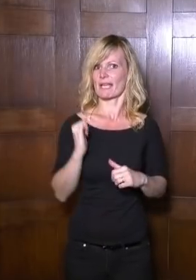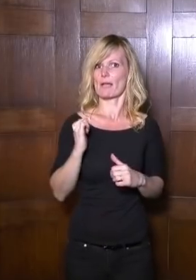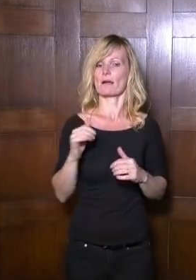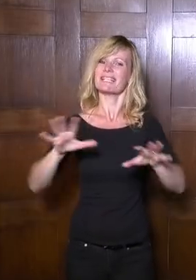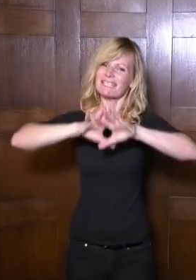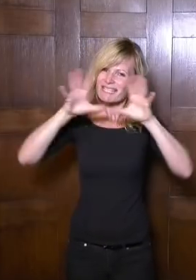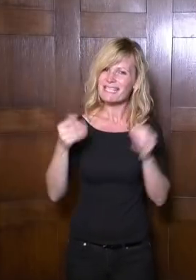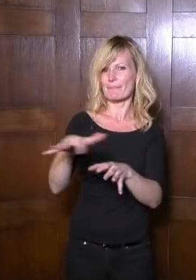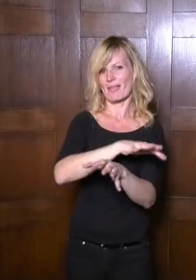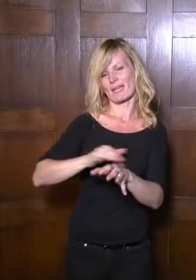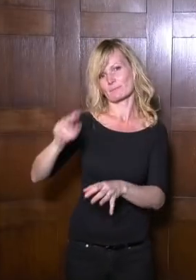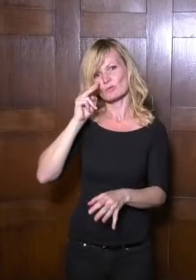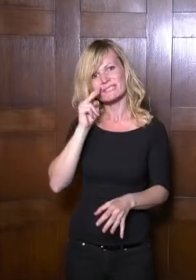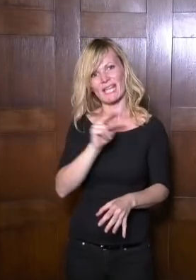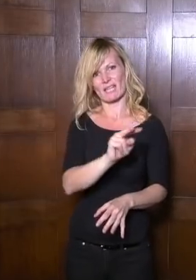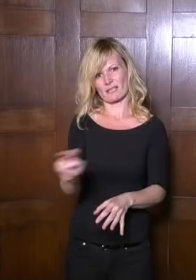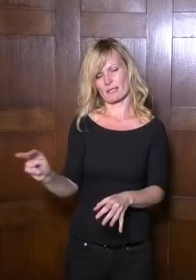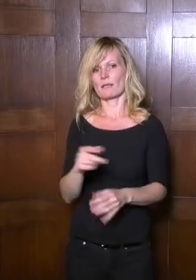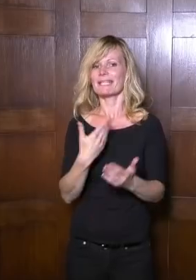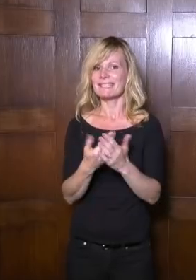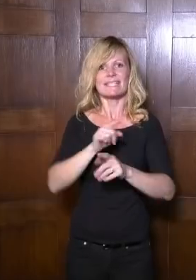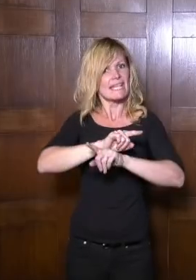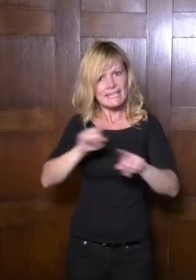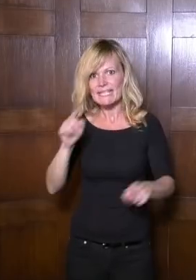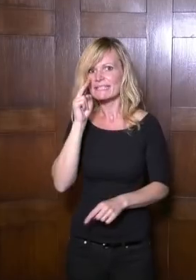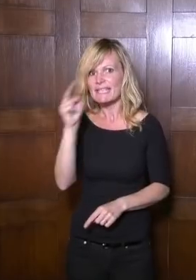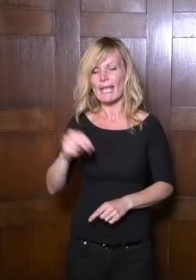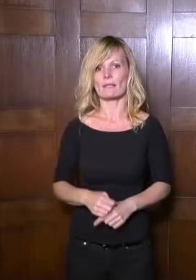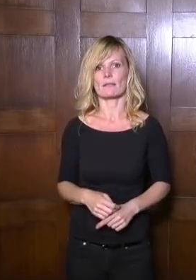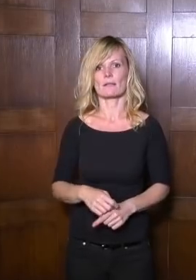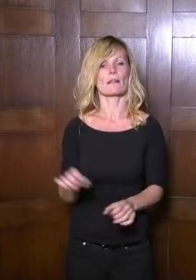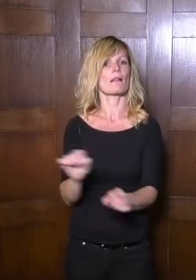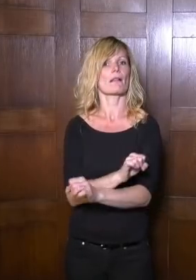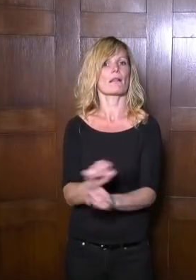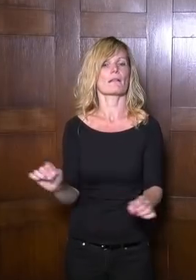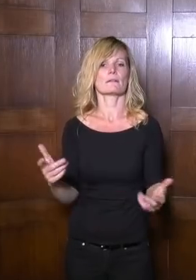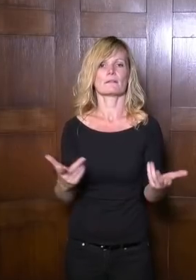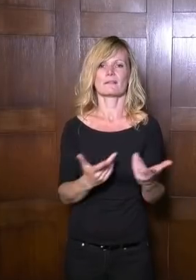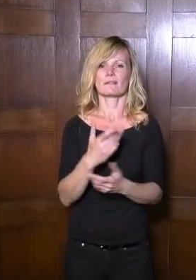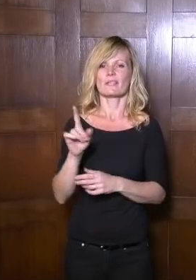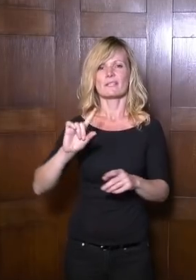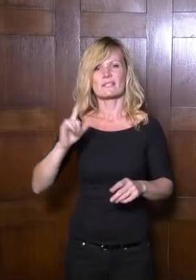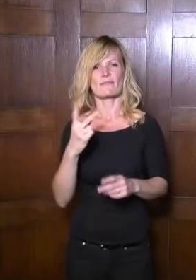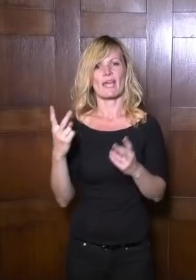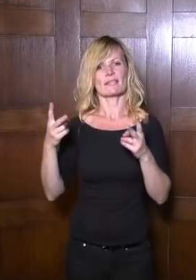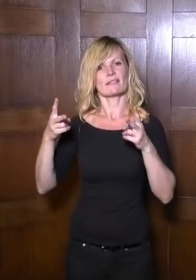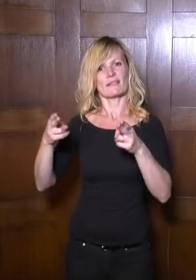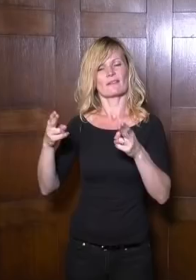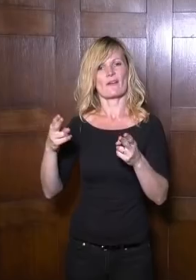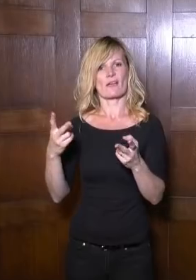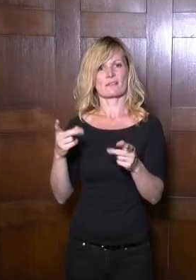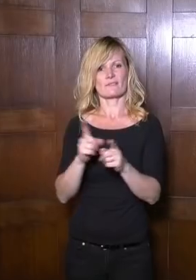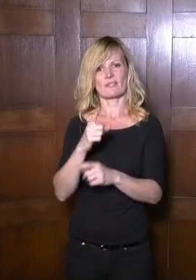Gesamtheit betrachtet werden. Und dieses Nichtsehen, das ist, würde ich sagen, die zweite Phase würde ich damit mit Frustration und Ohnmacht